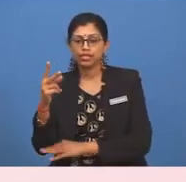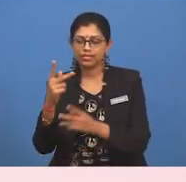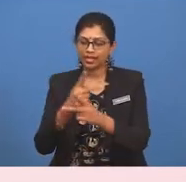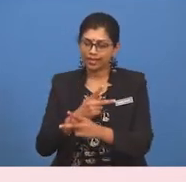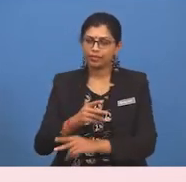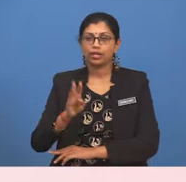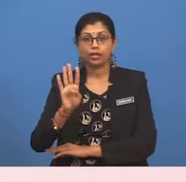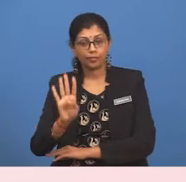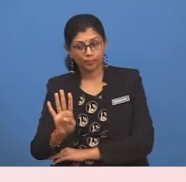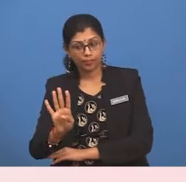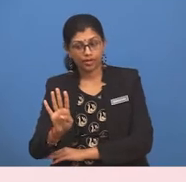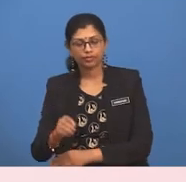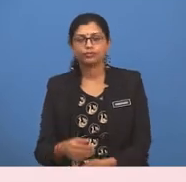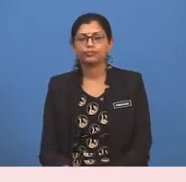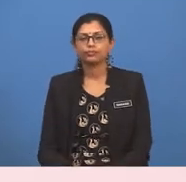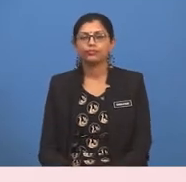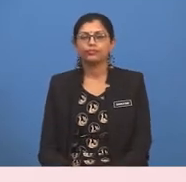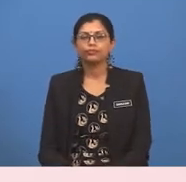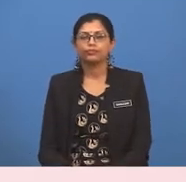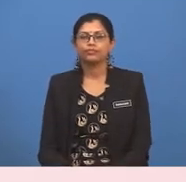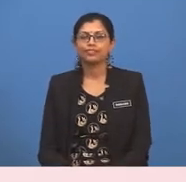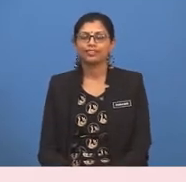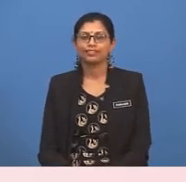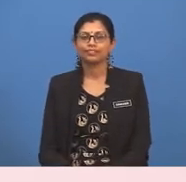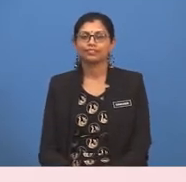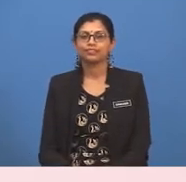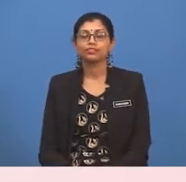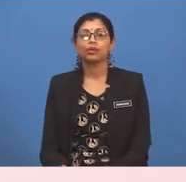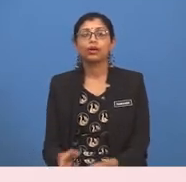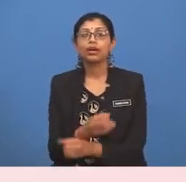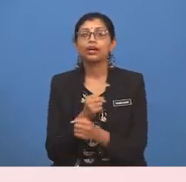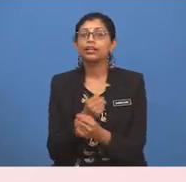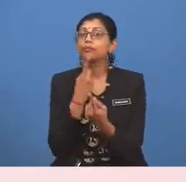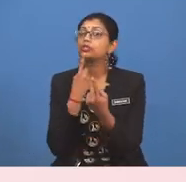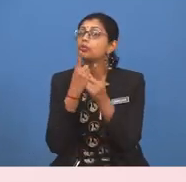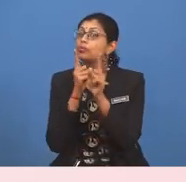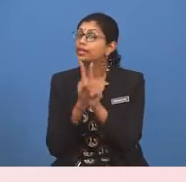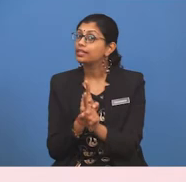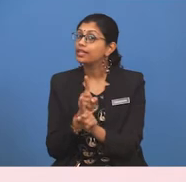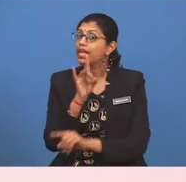212 dengan RM4, iaitu